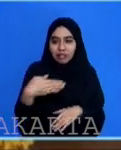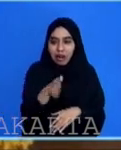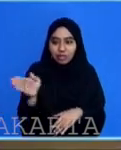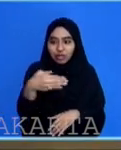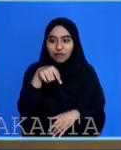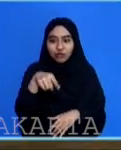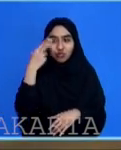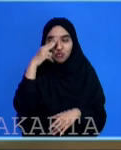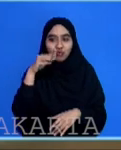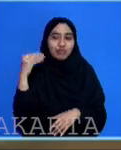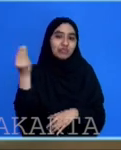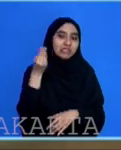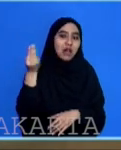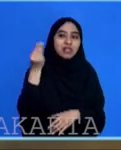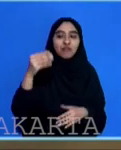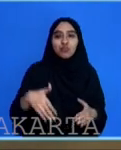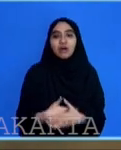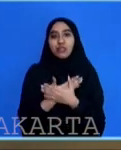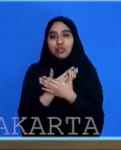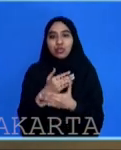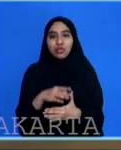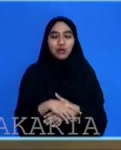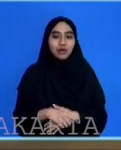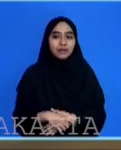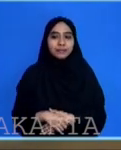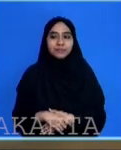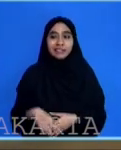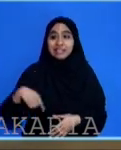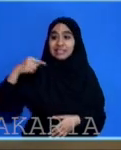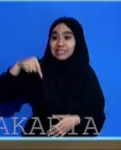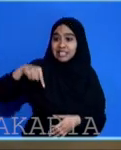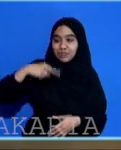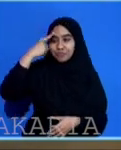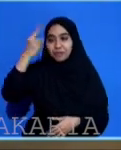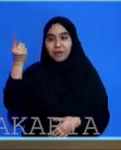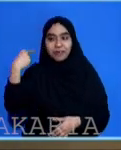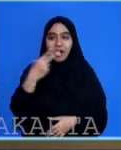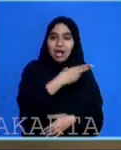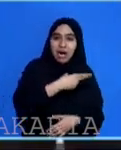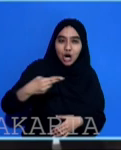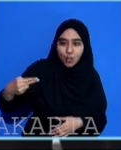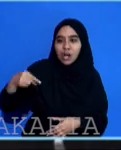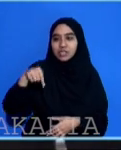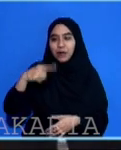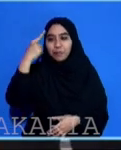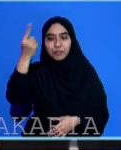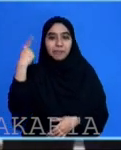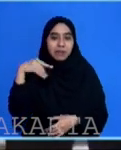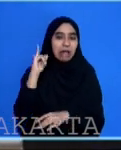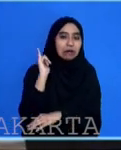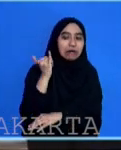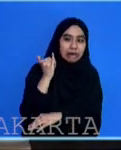yang hendak berkunjung ke Kabupaten Gunung Kidul. Saat ini pemerintah Republik Indonesia dan pemerintah daerah-daerah istimewa